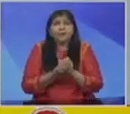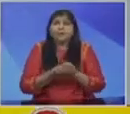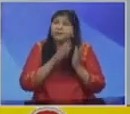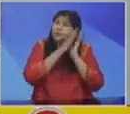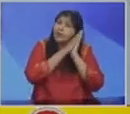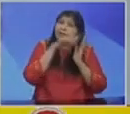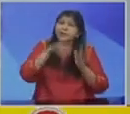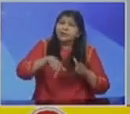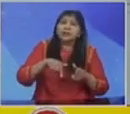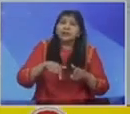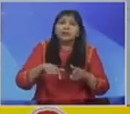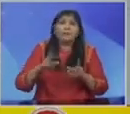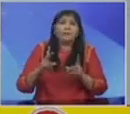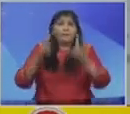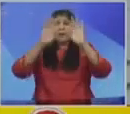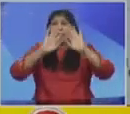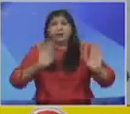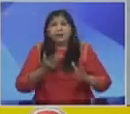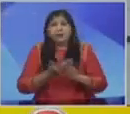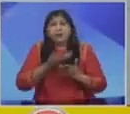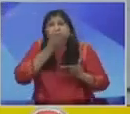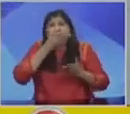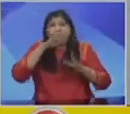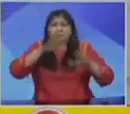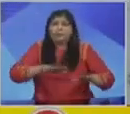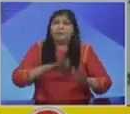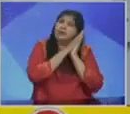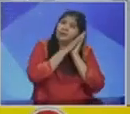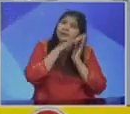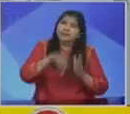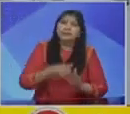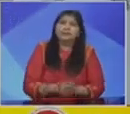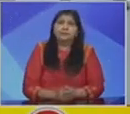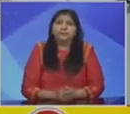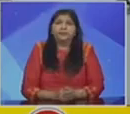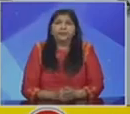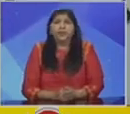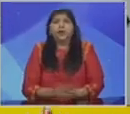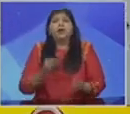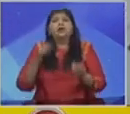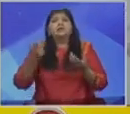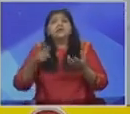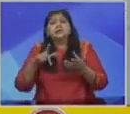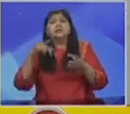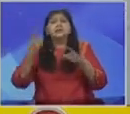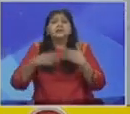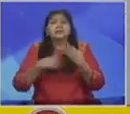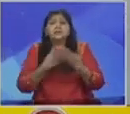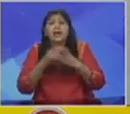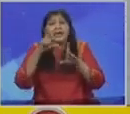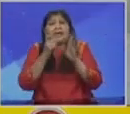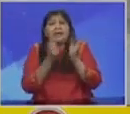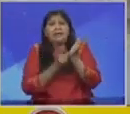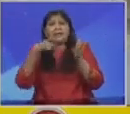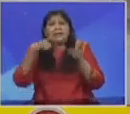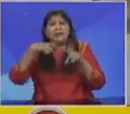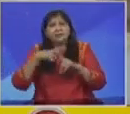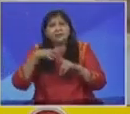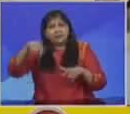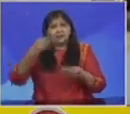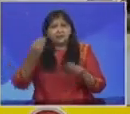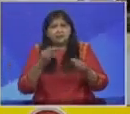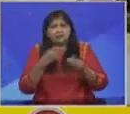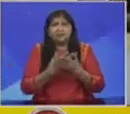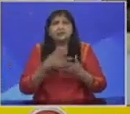बसेरा पेड़ों पर नहीं पानी पर होता है, जैसे बतख वगैरह। काजीरंगा नेशनल पार्क